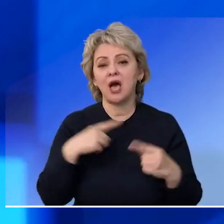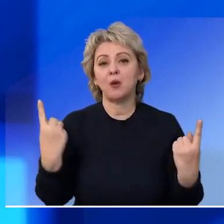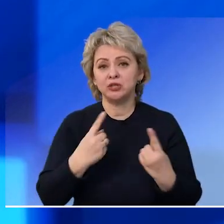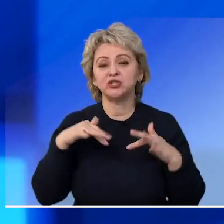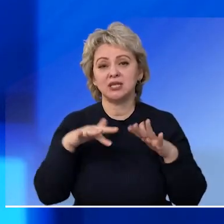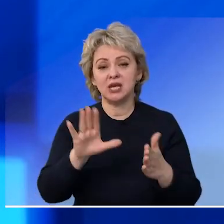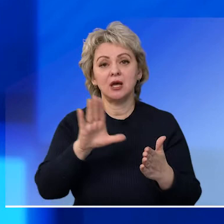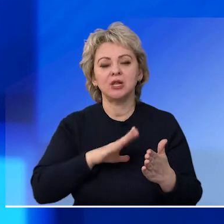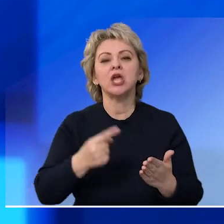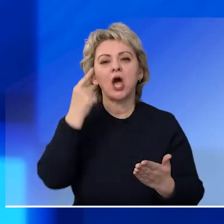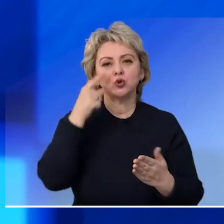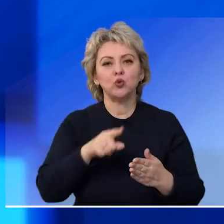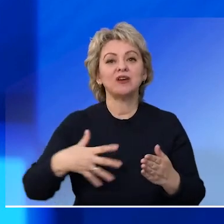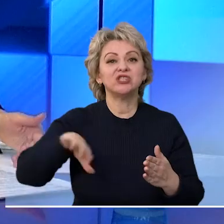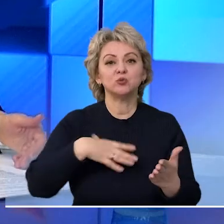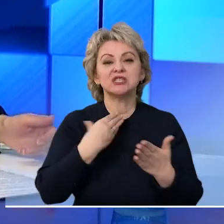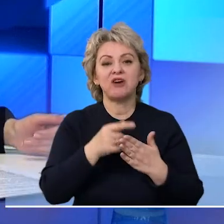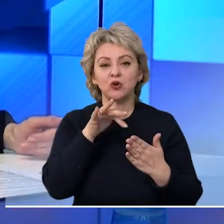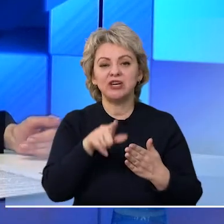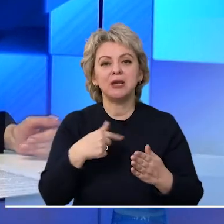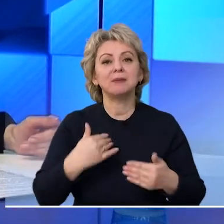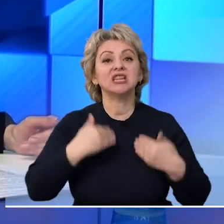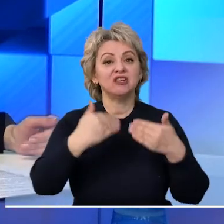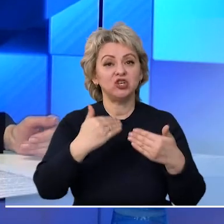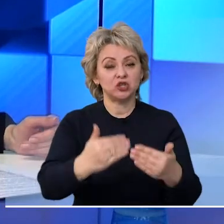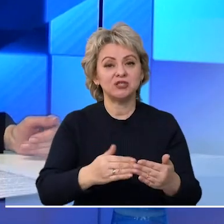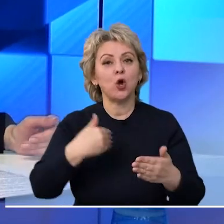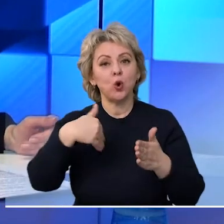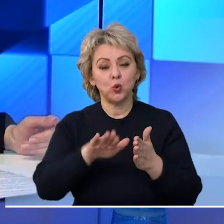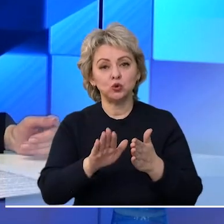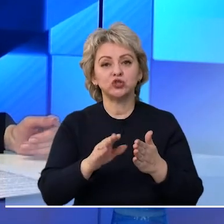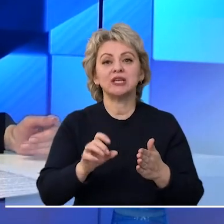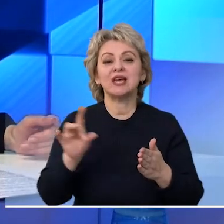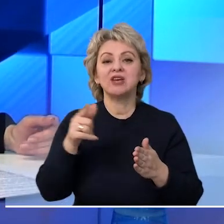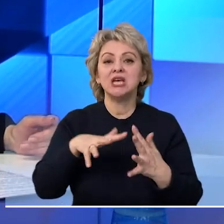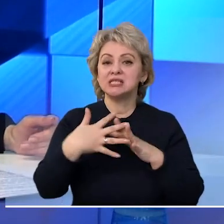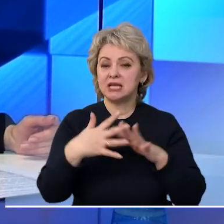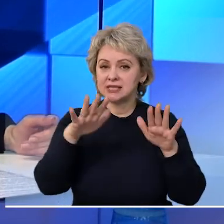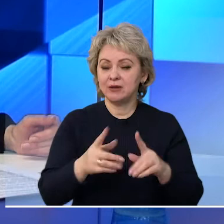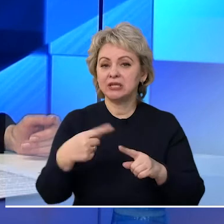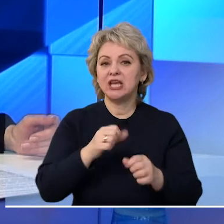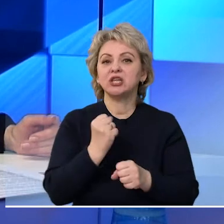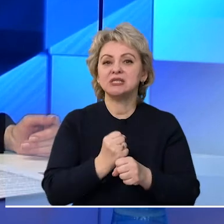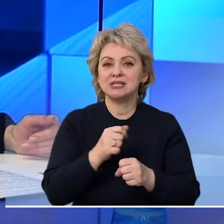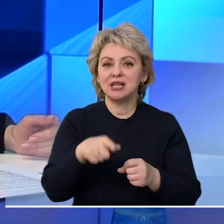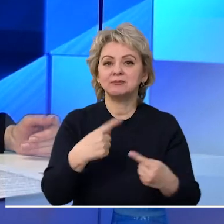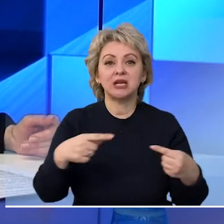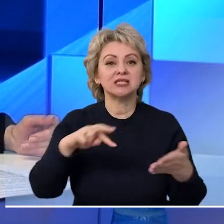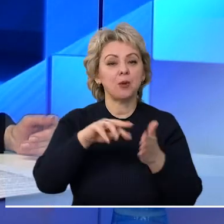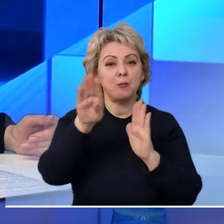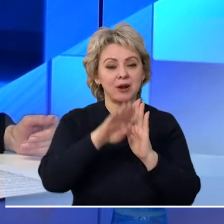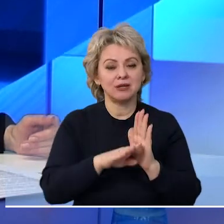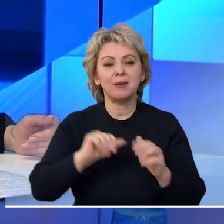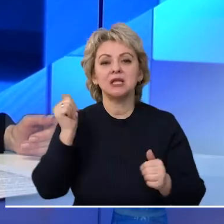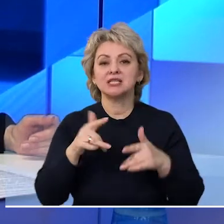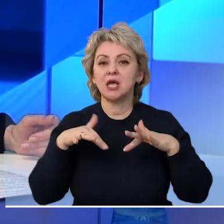было их повседневностью. Ну, я думаю, что всему свое время, и мы движемся в сторону улучшений условий в сельской местности, для этого и разработано на очень много